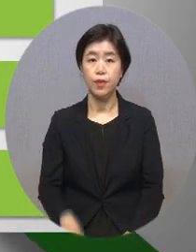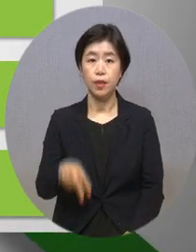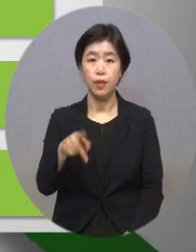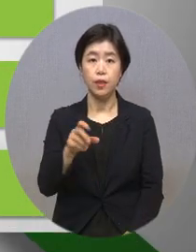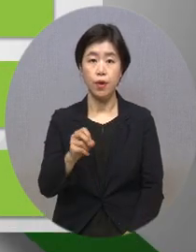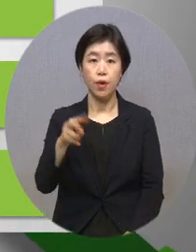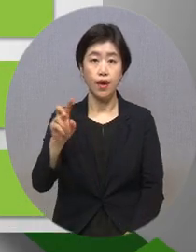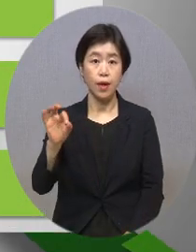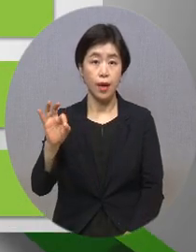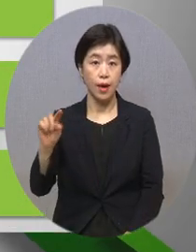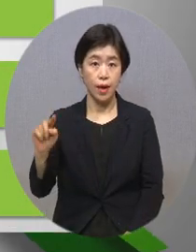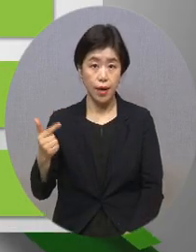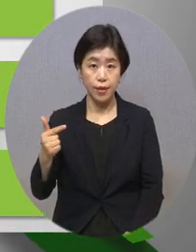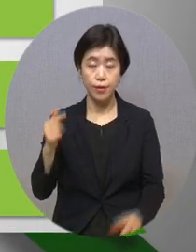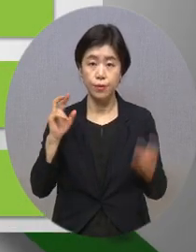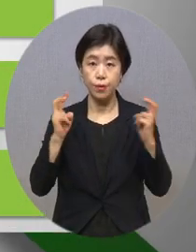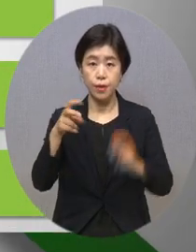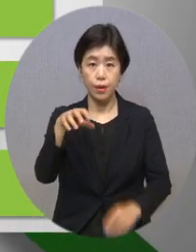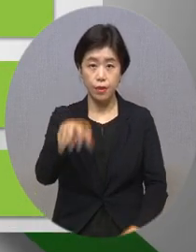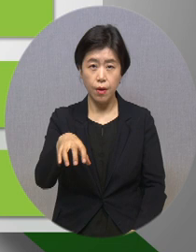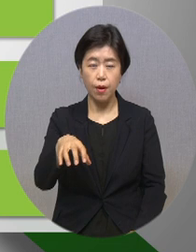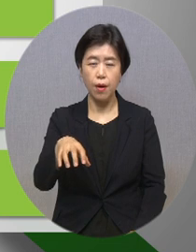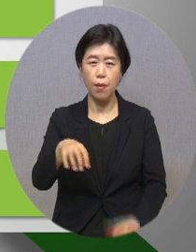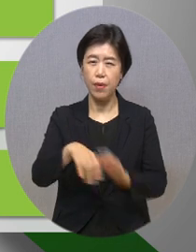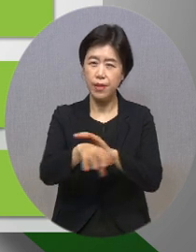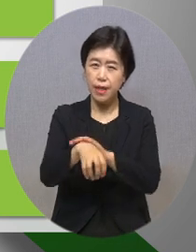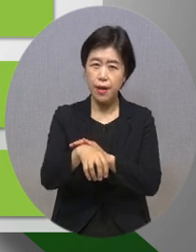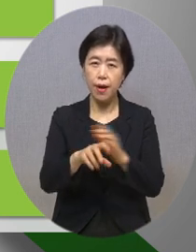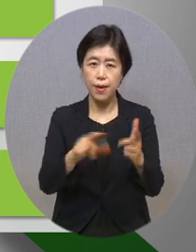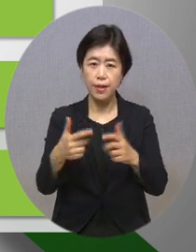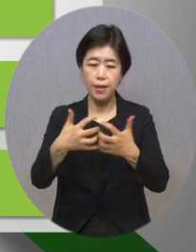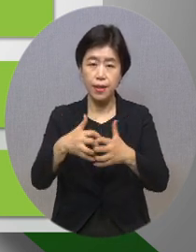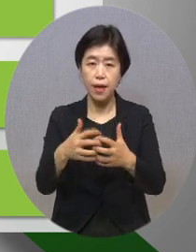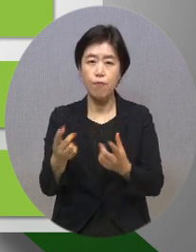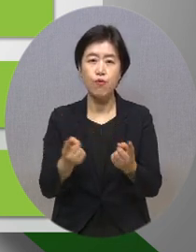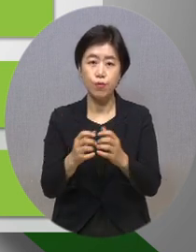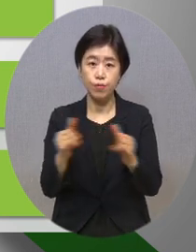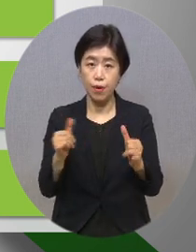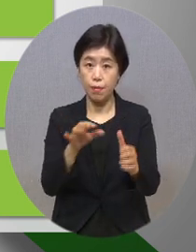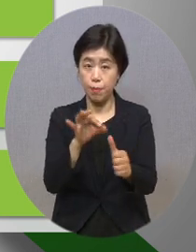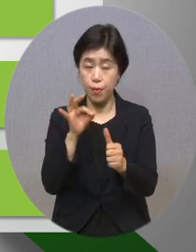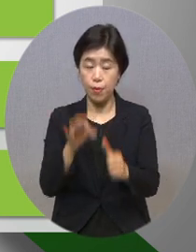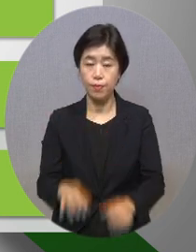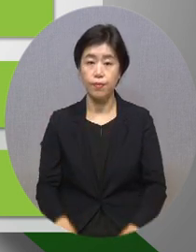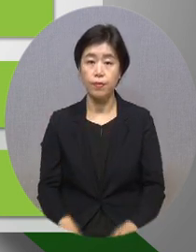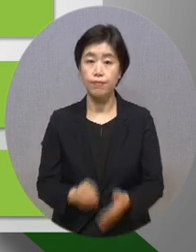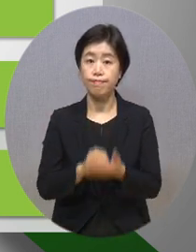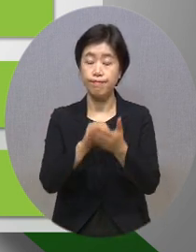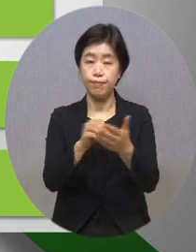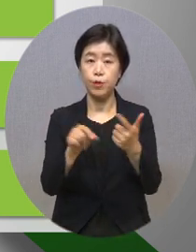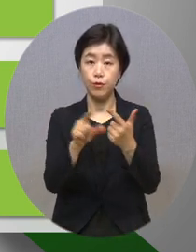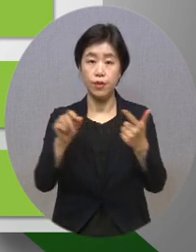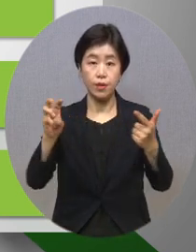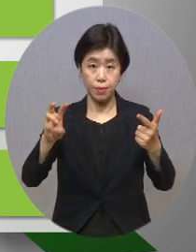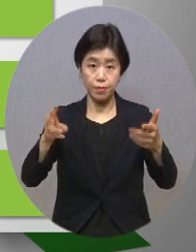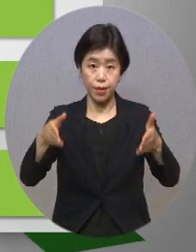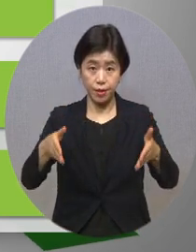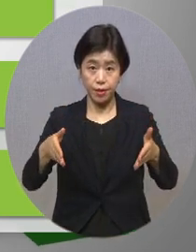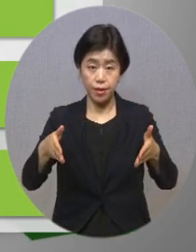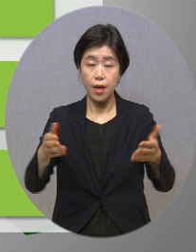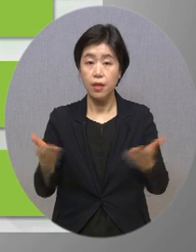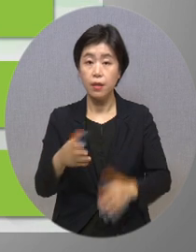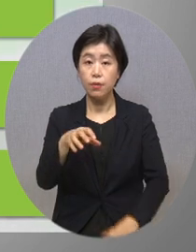성완 주식회사에서 세탁기계 조작원을 모집합니다. 접수 마감일은 6월 30일까지며 근무지는